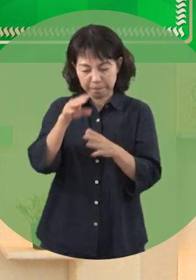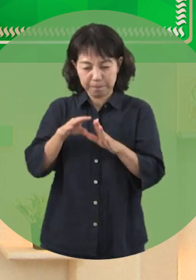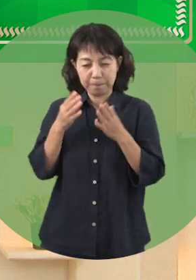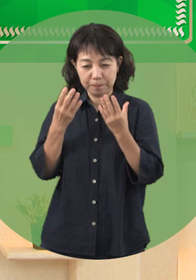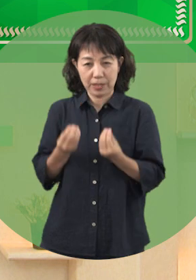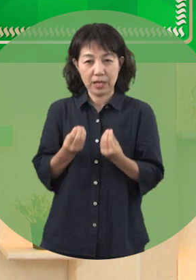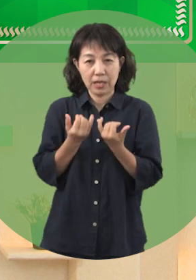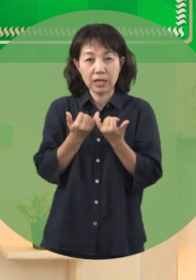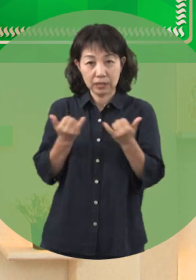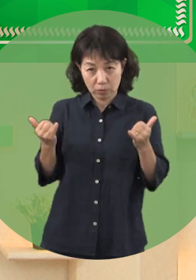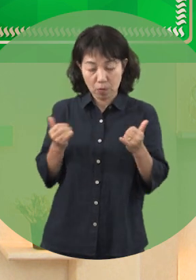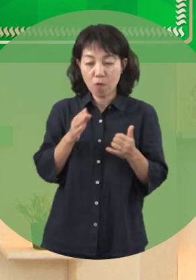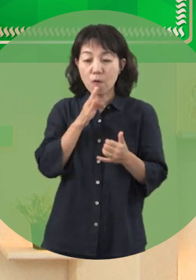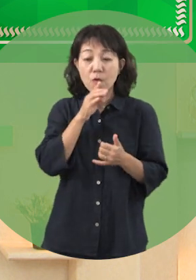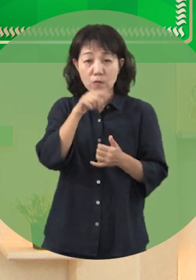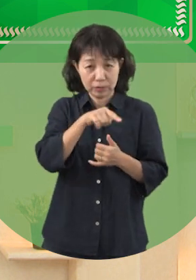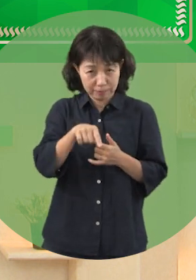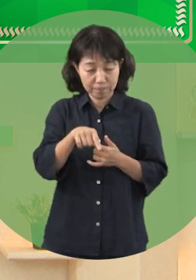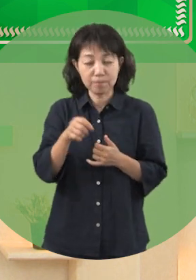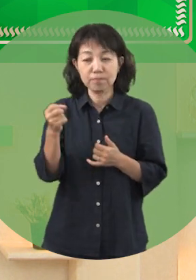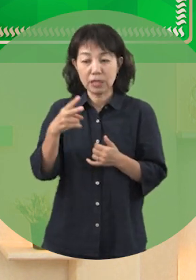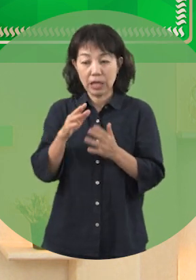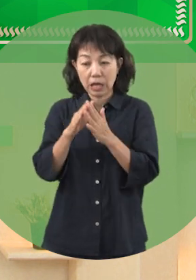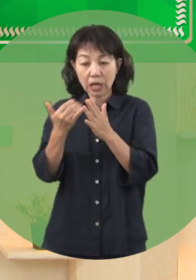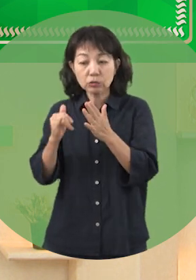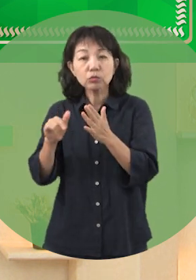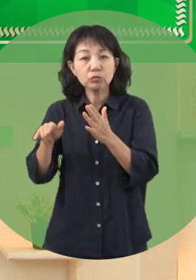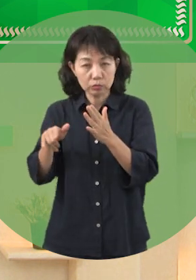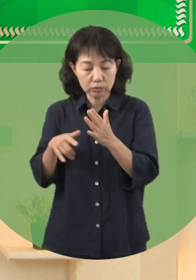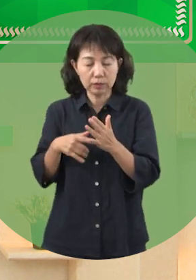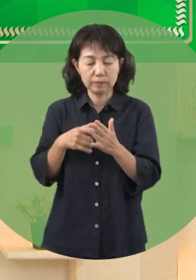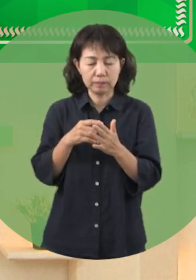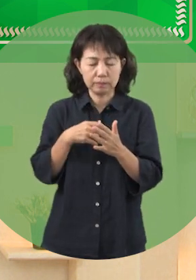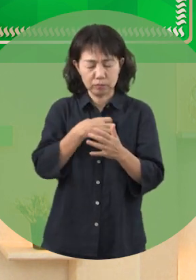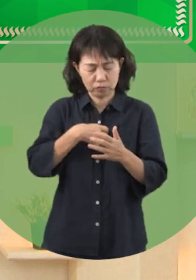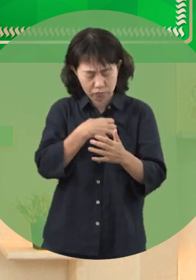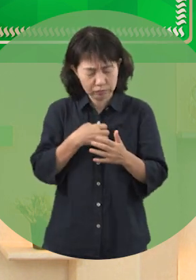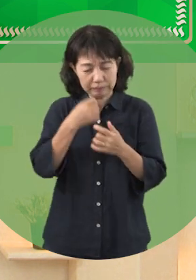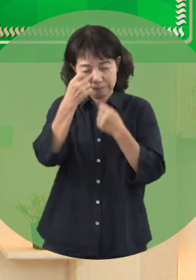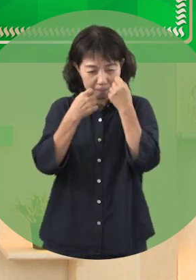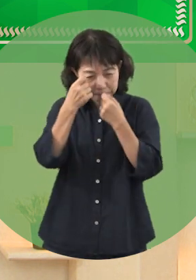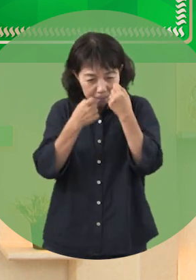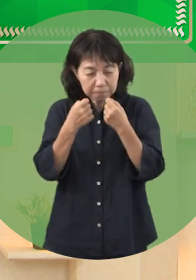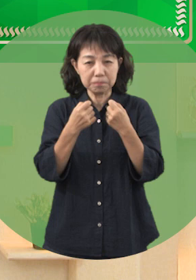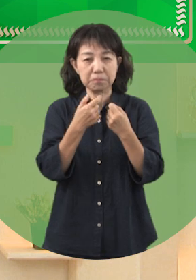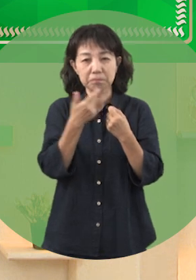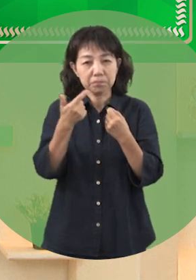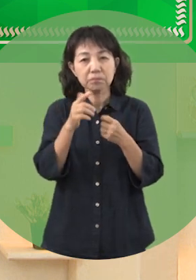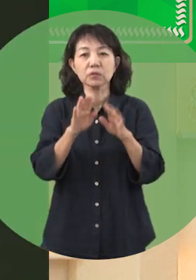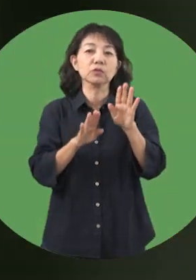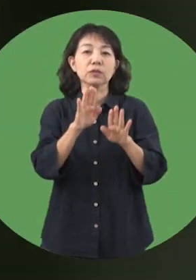人やご家族の多くは人知れず悲しみや苦しみと戦っています。